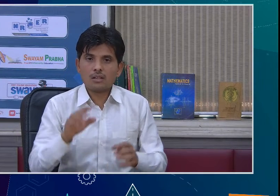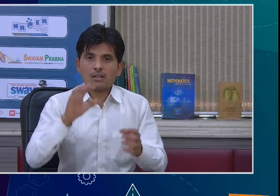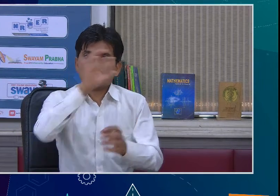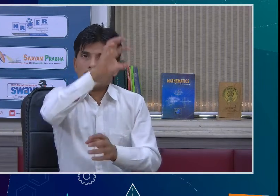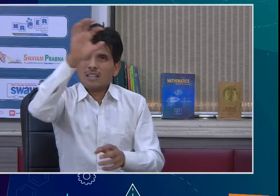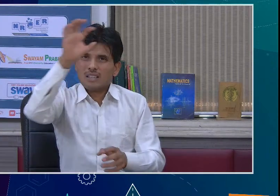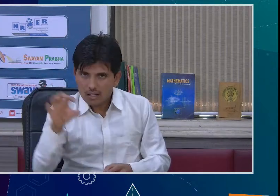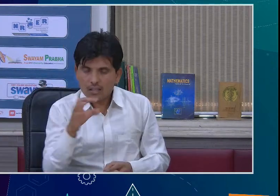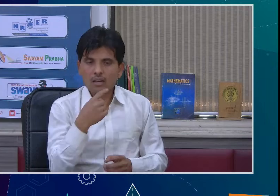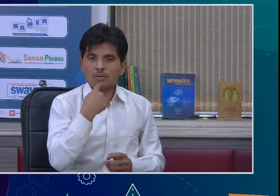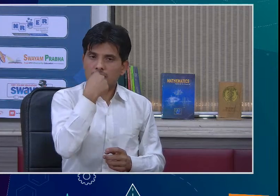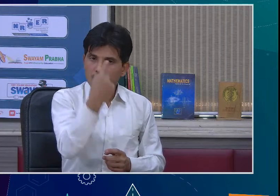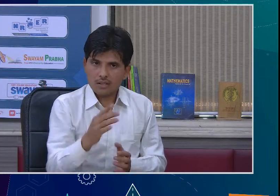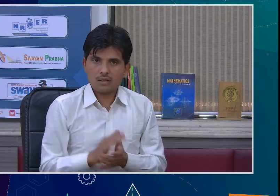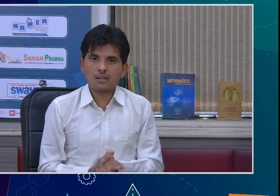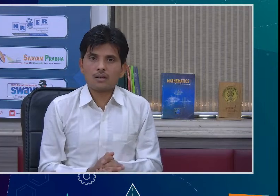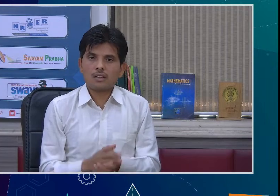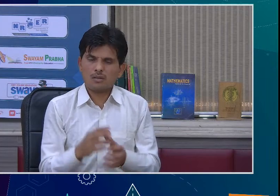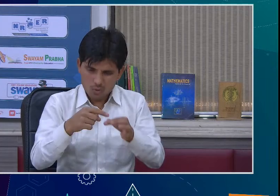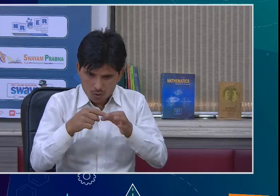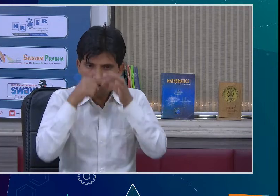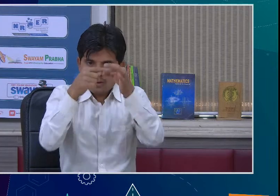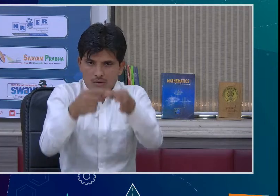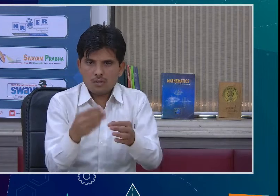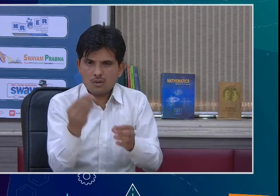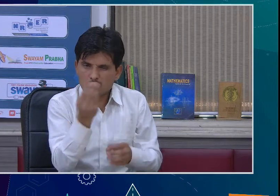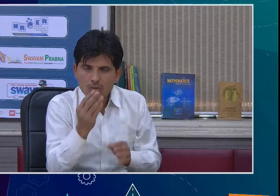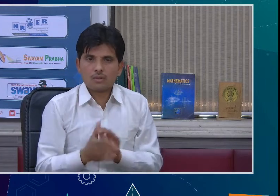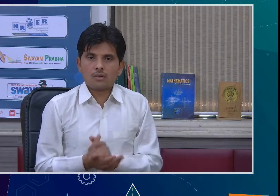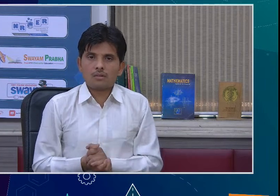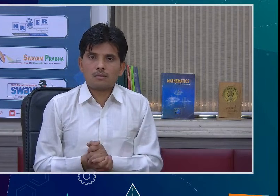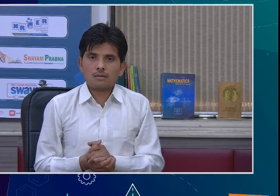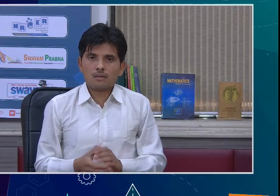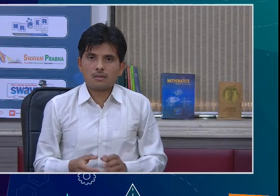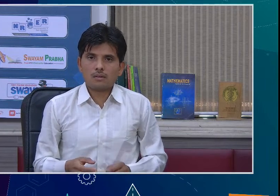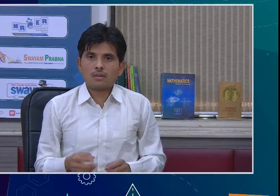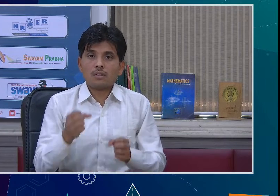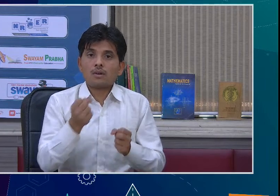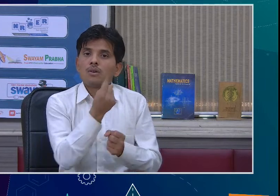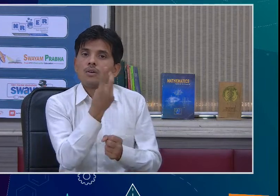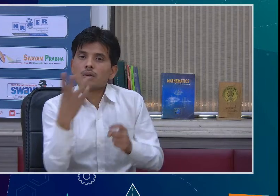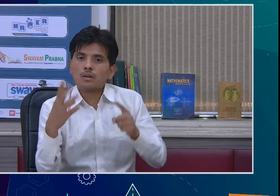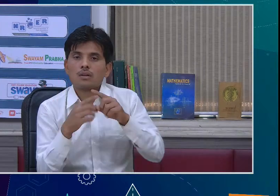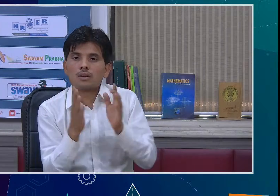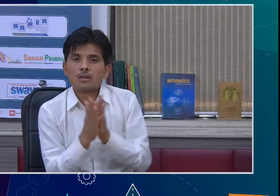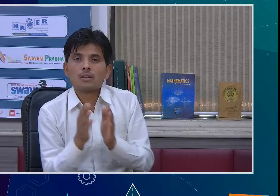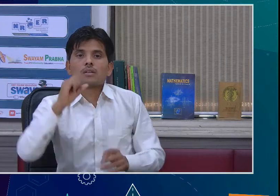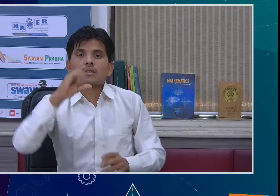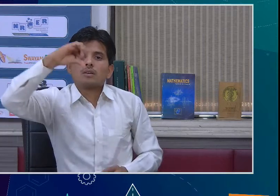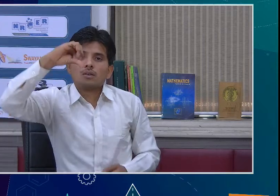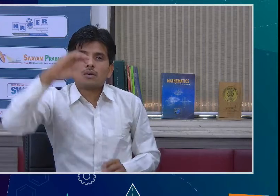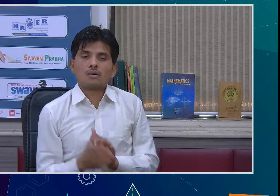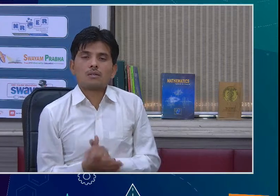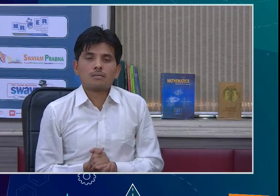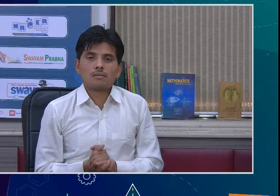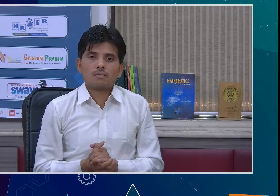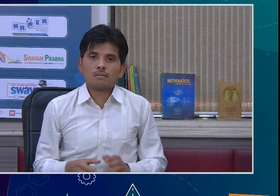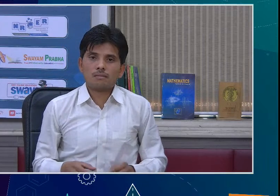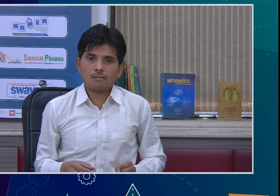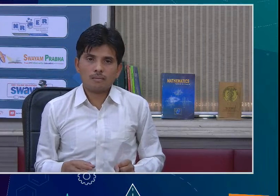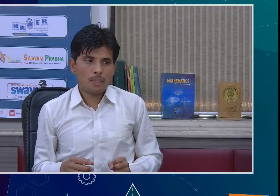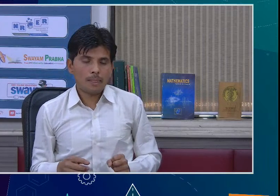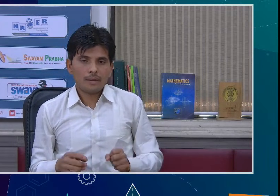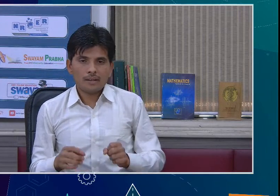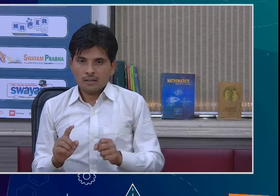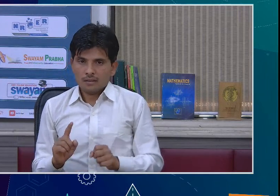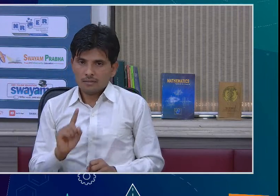एक छोटा सा सवाल है हमारा आपसे, ग्रह से ही जुड़ा हुआ। पहले हम ये जानते थे कि 9 ग्रह हैं, there are 9 planets earlier, Yes. but now